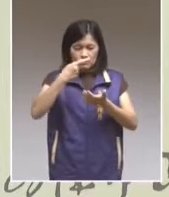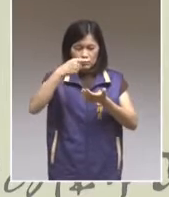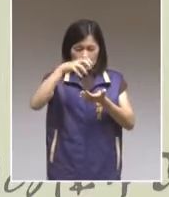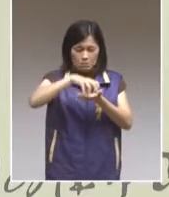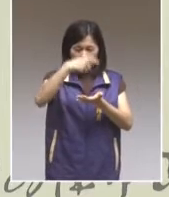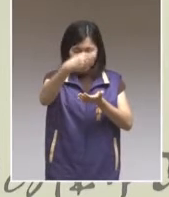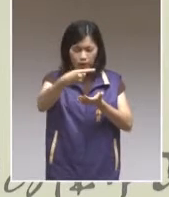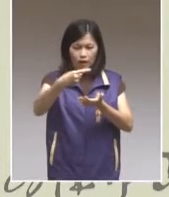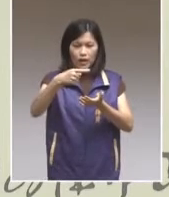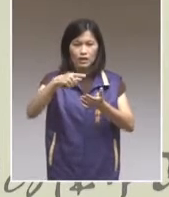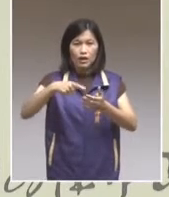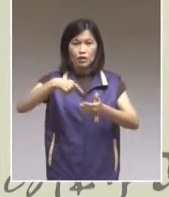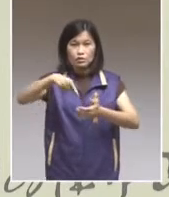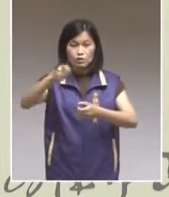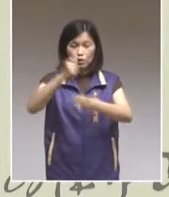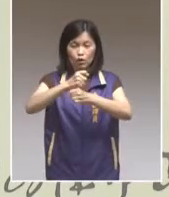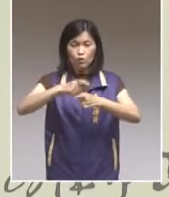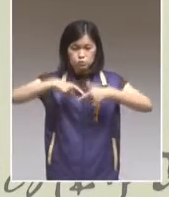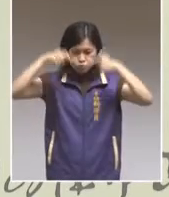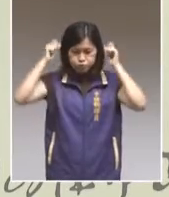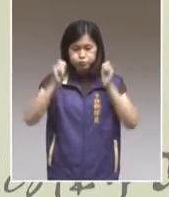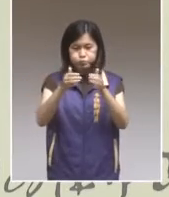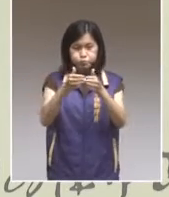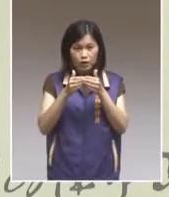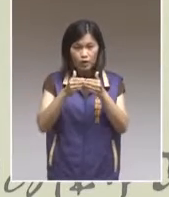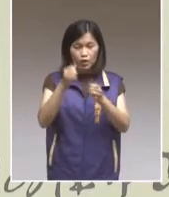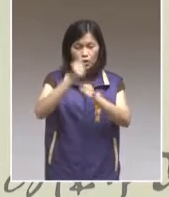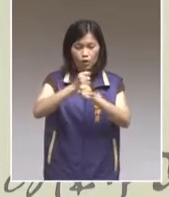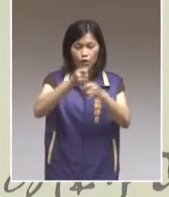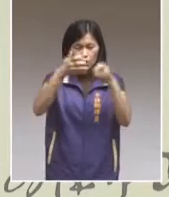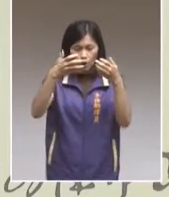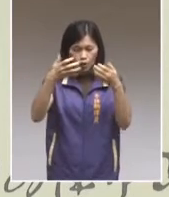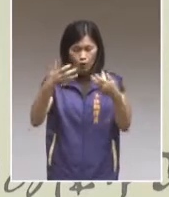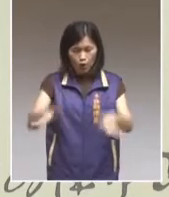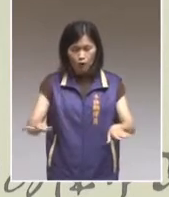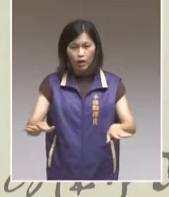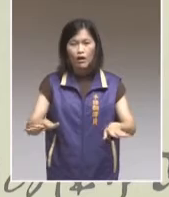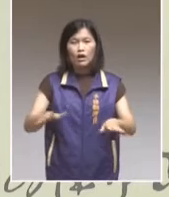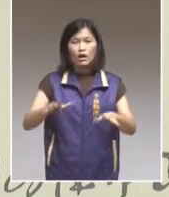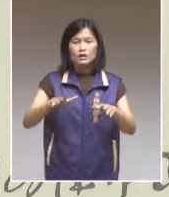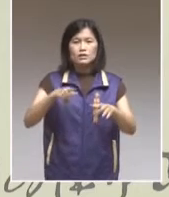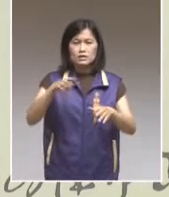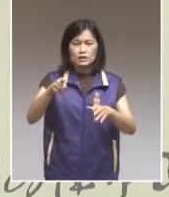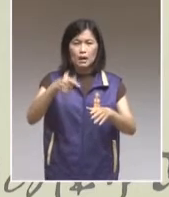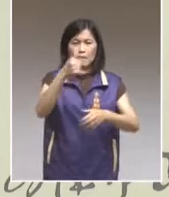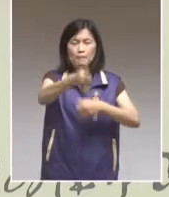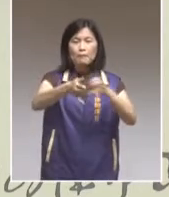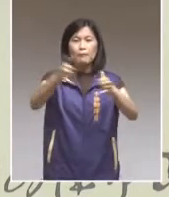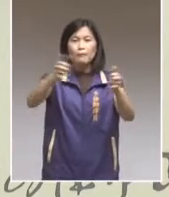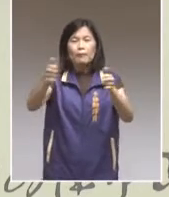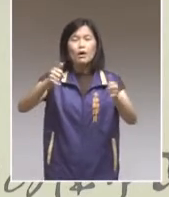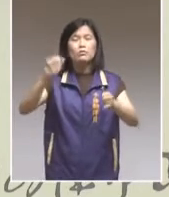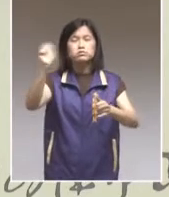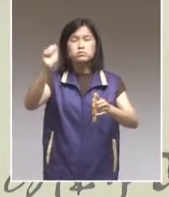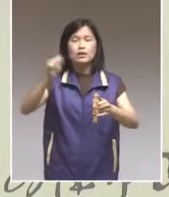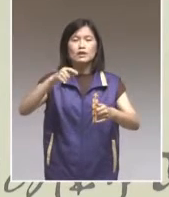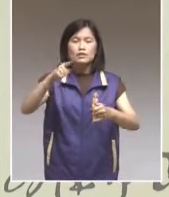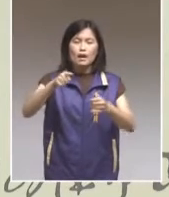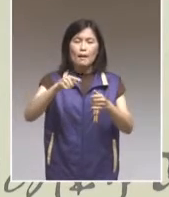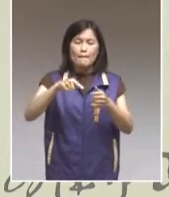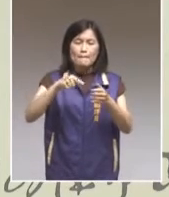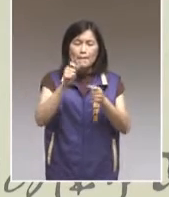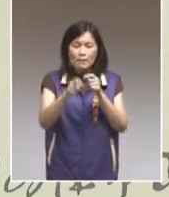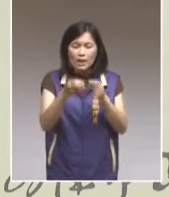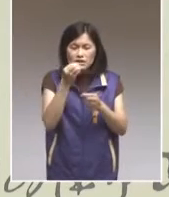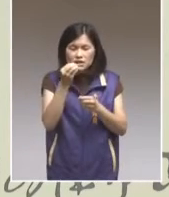要戴口罩。下班了，未使拍拍照，你就是会当去买一挂物件。好，比方要食的、